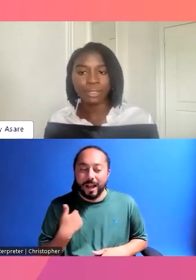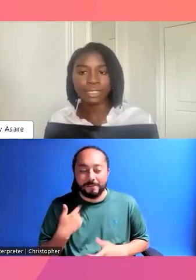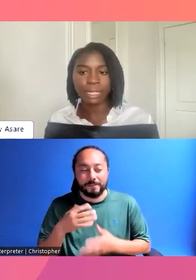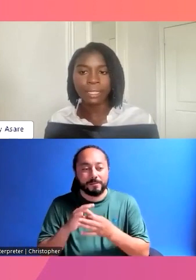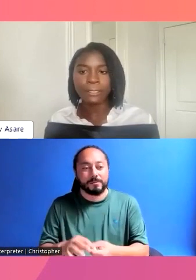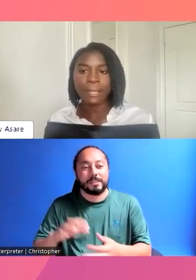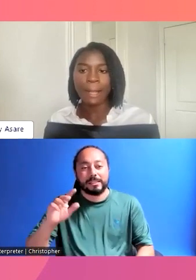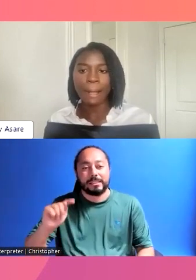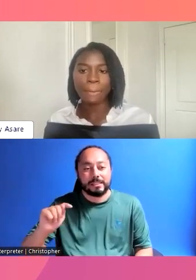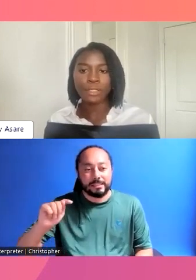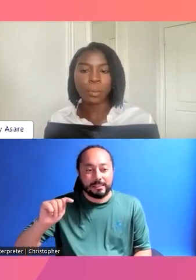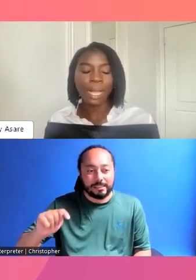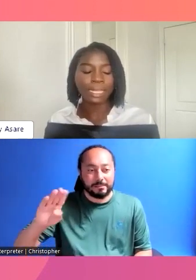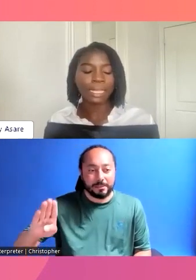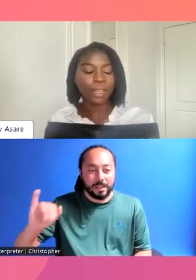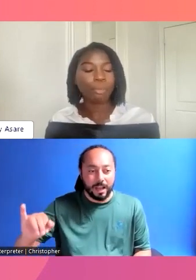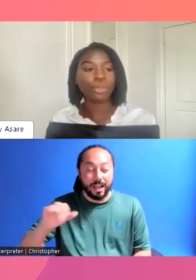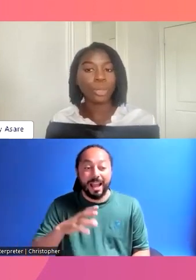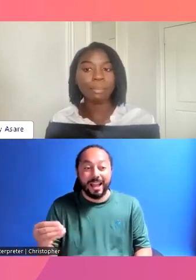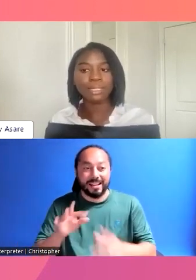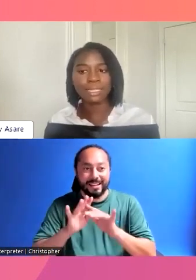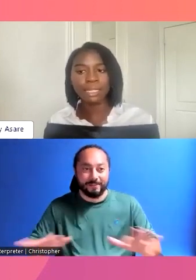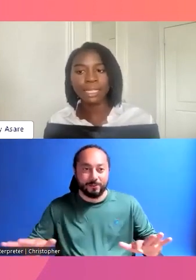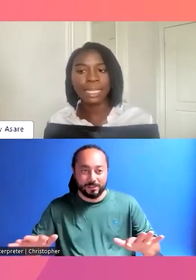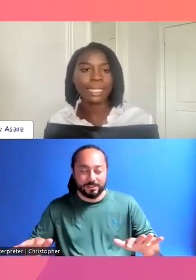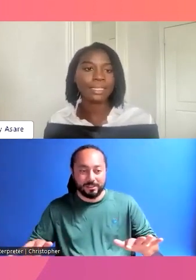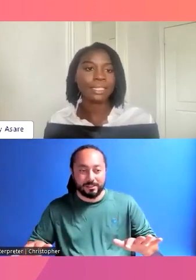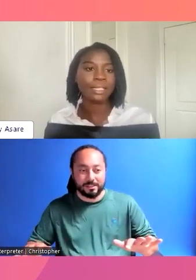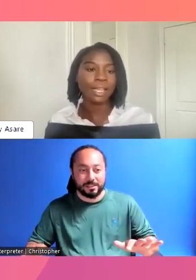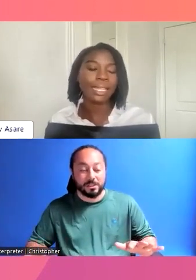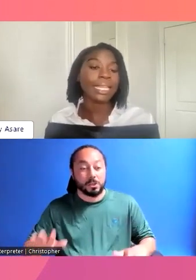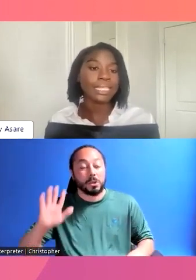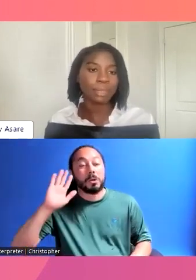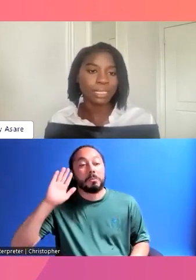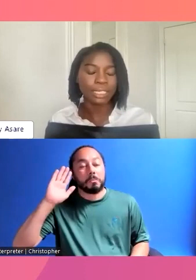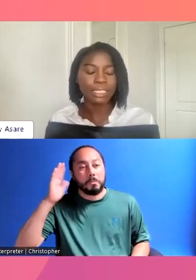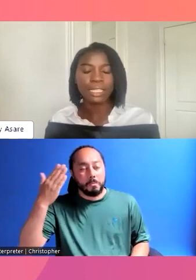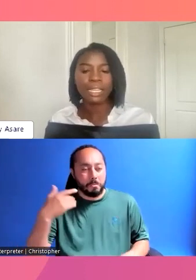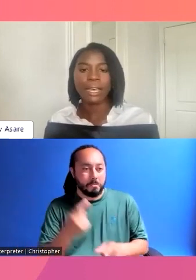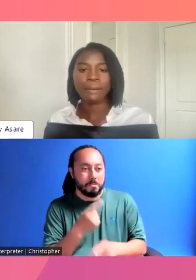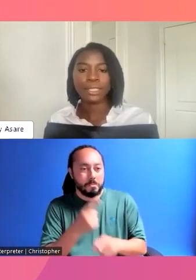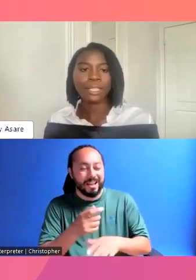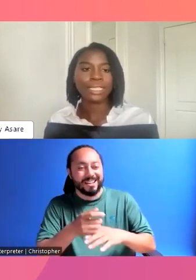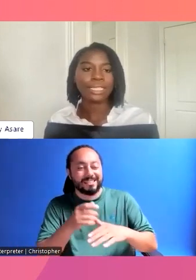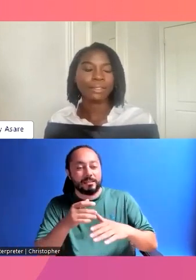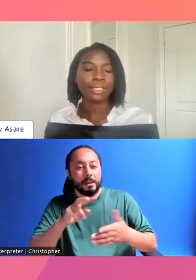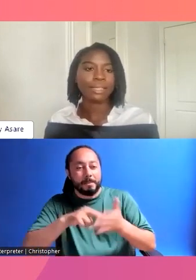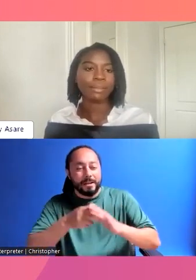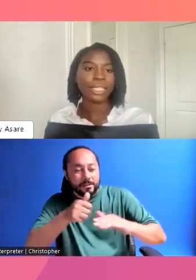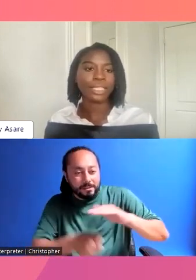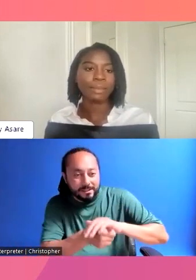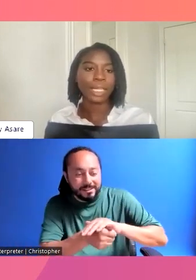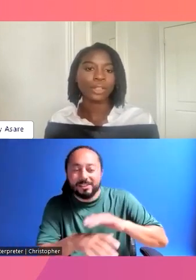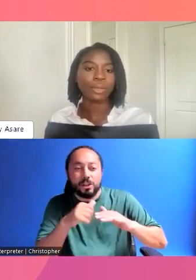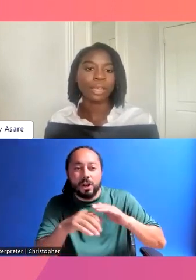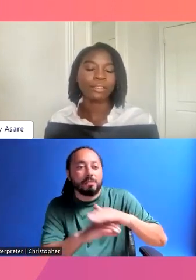for considération diversity. précise So pour while it can le come through implicitly, it traumatisme is cérébral ou la diversité. Donc, so tandis que that's c'est definitely implicite,